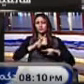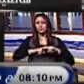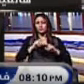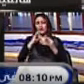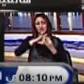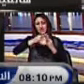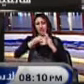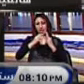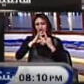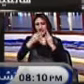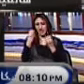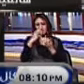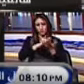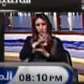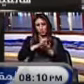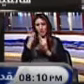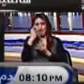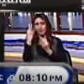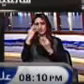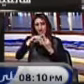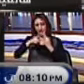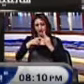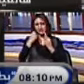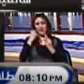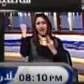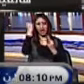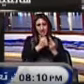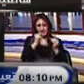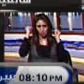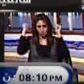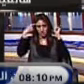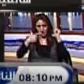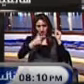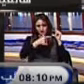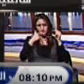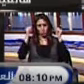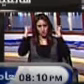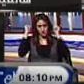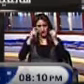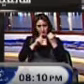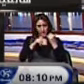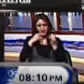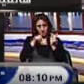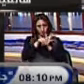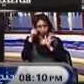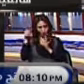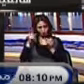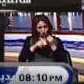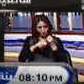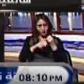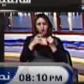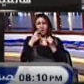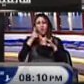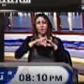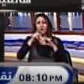فبالتالي فإنه عندما يتم اتخاذ إجراءات الإخراج عنه سوف يتم عرضه على النيابة المختصة لاتخاذ